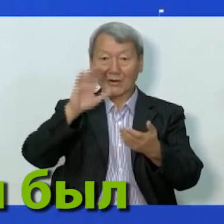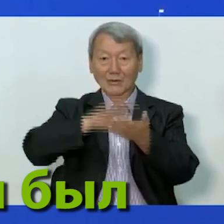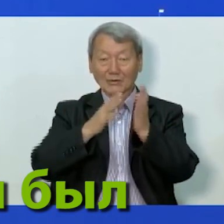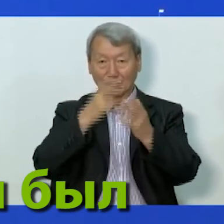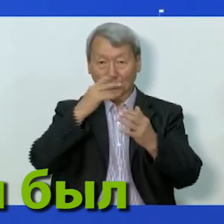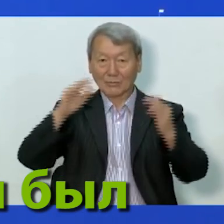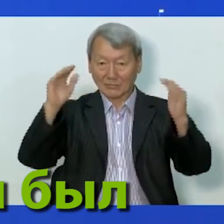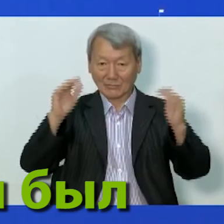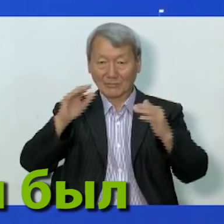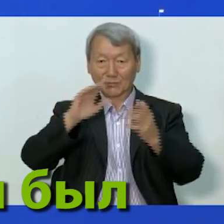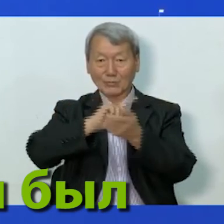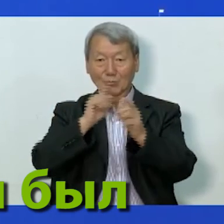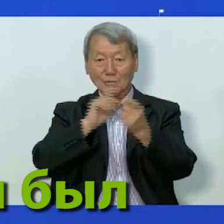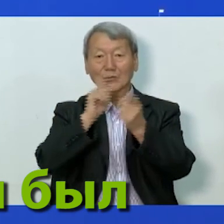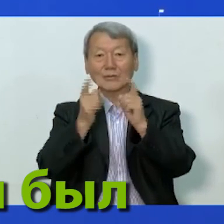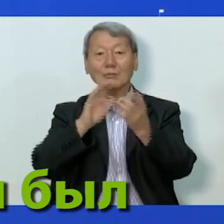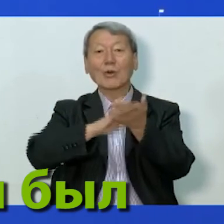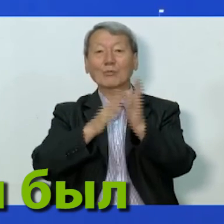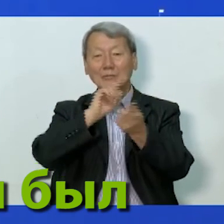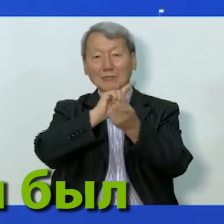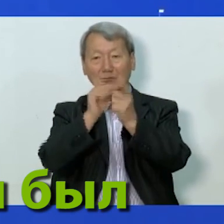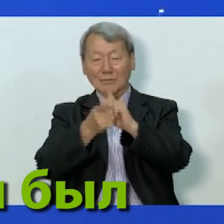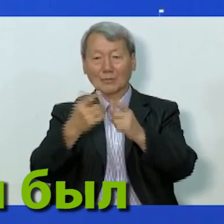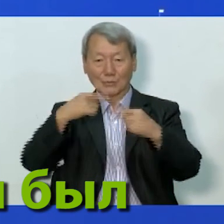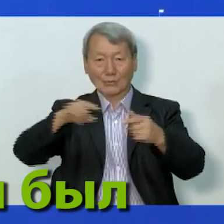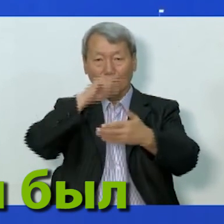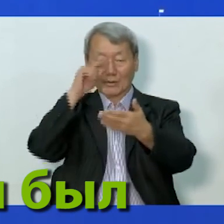мүмкүн кандайдыр бир кызмат башка маселеге алектик